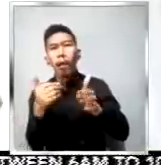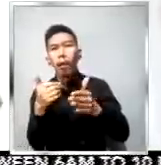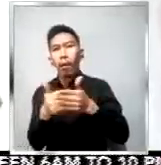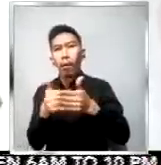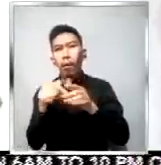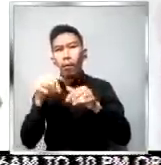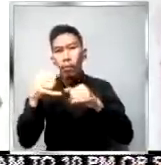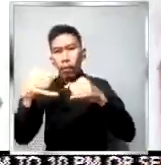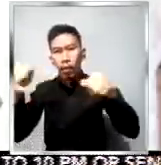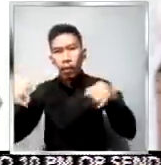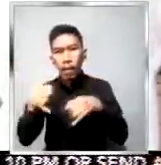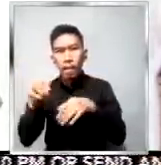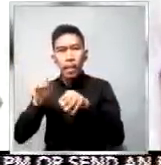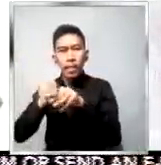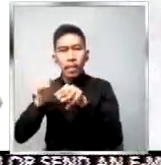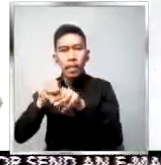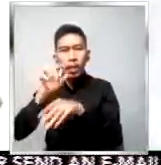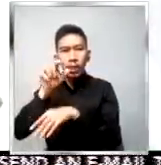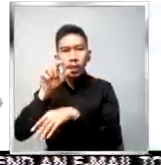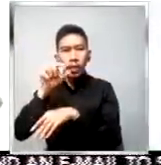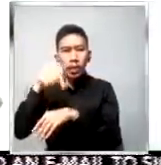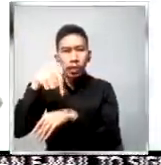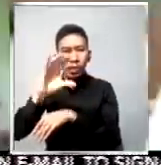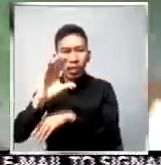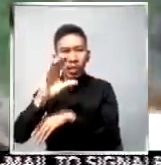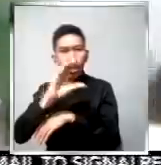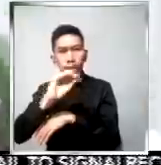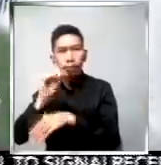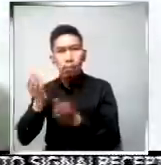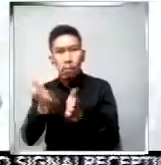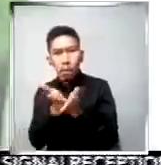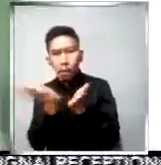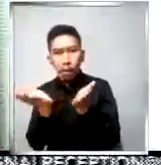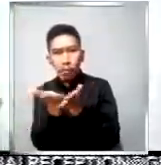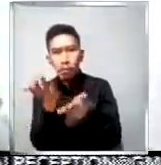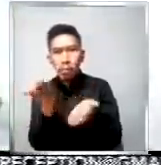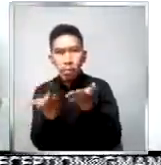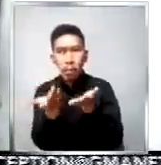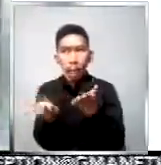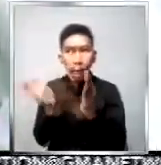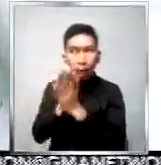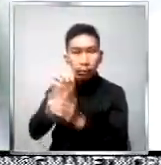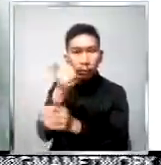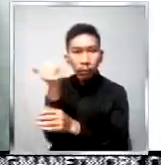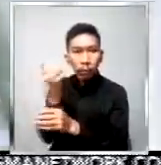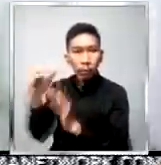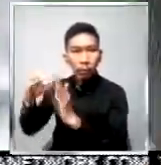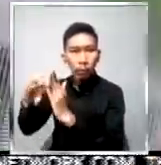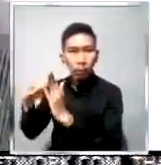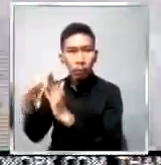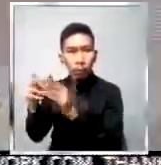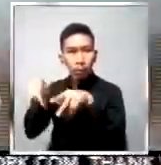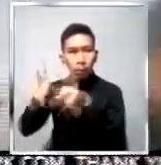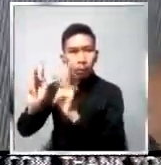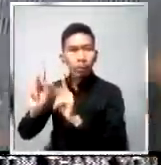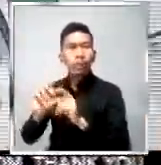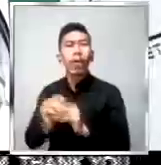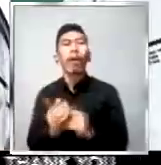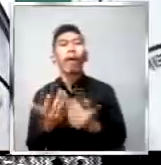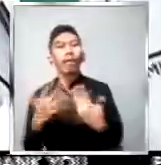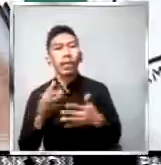din ni Teodoro kung sa ibang LGU ito kumuha ng permit. Sumulat na raw si Mayor Teodoro sa DPWH para ipahayag ang kanilang pagtutol